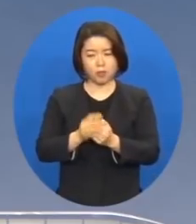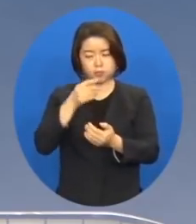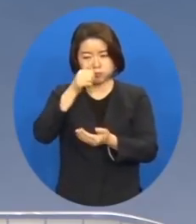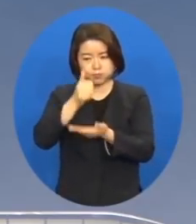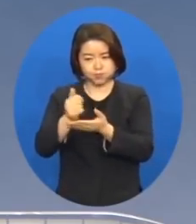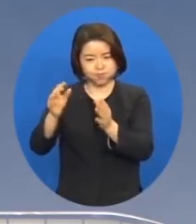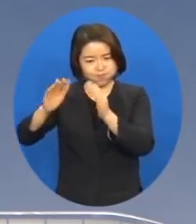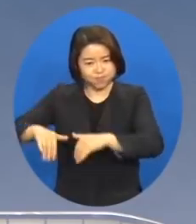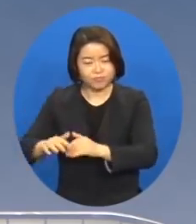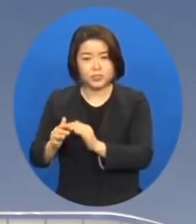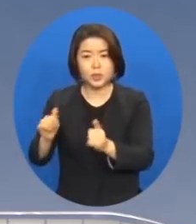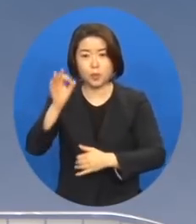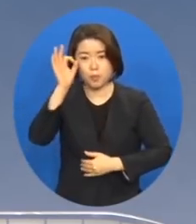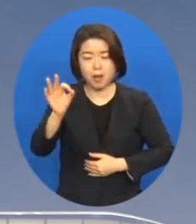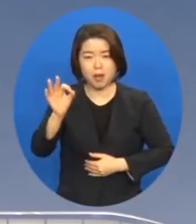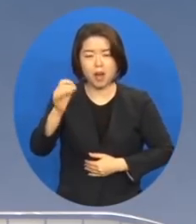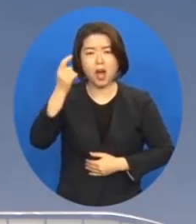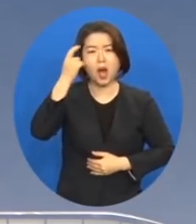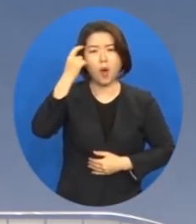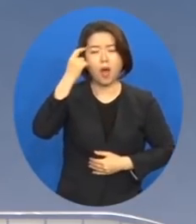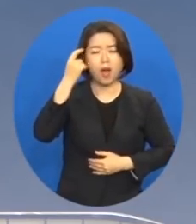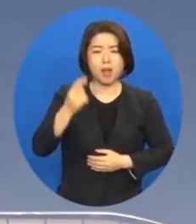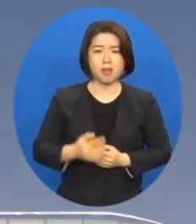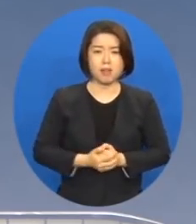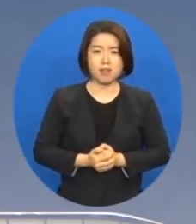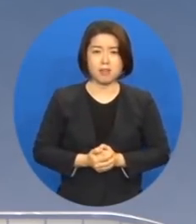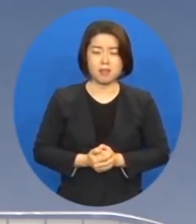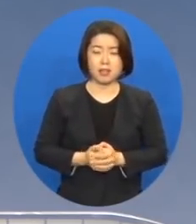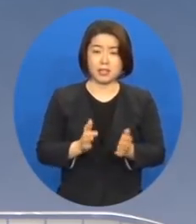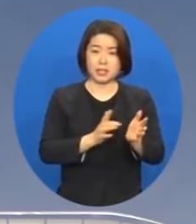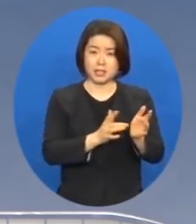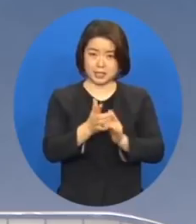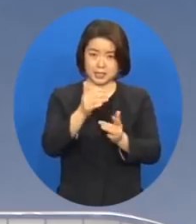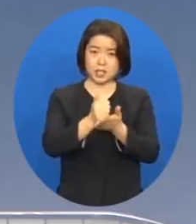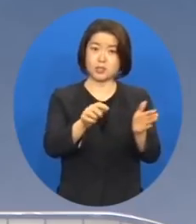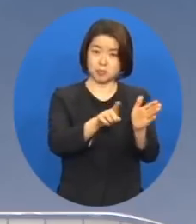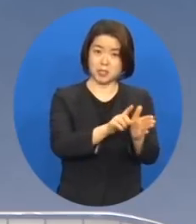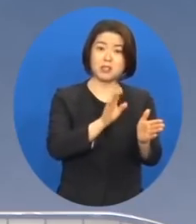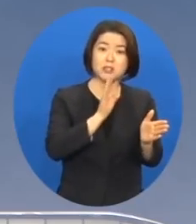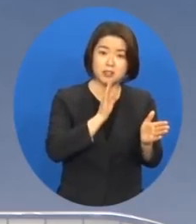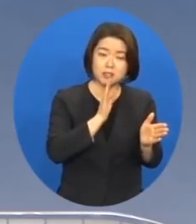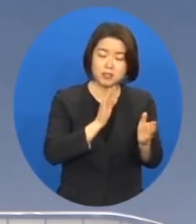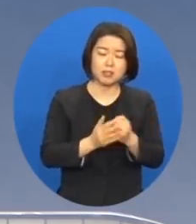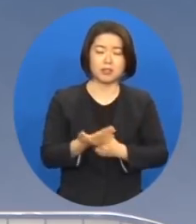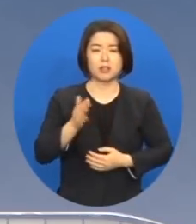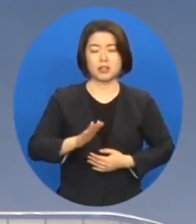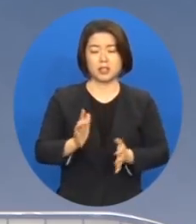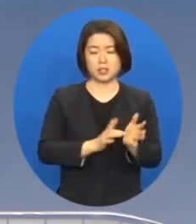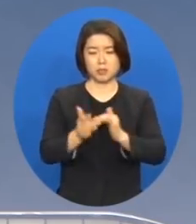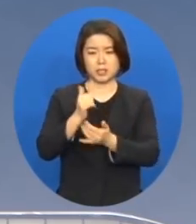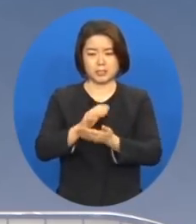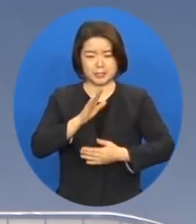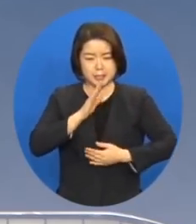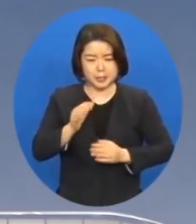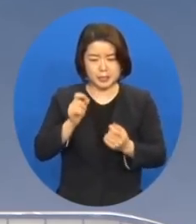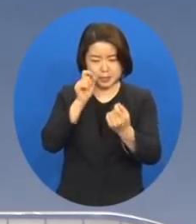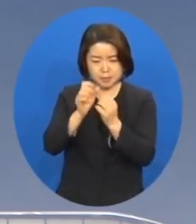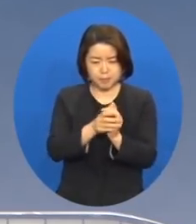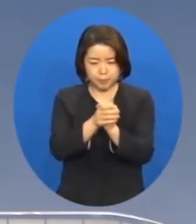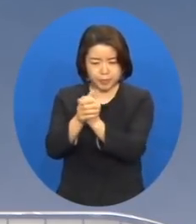봅니다. 이유가 뭘까요? 예수님을 믿기는 하지만 예수님과 실제적으로